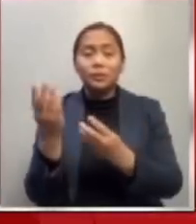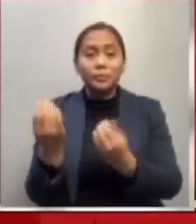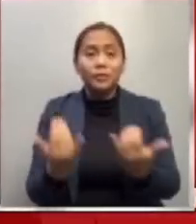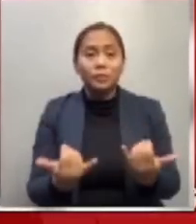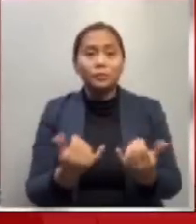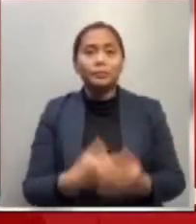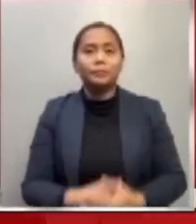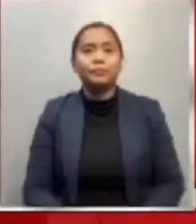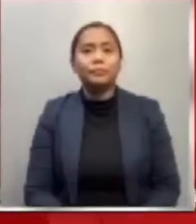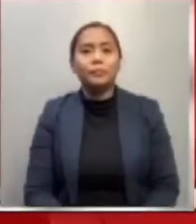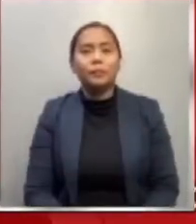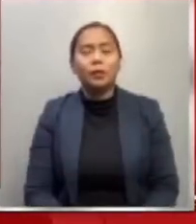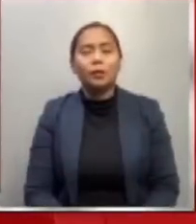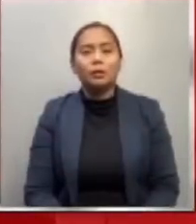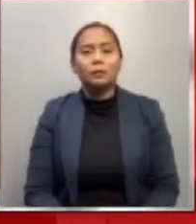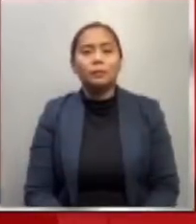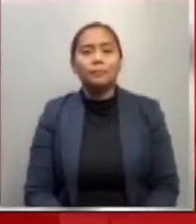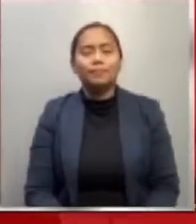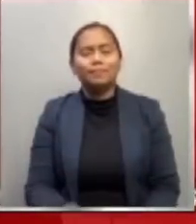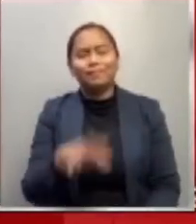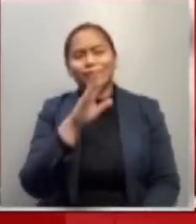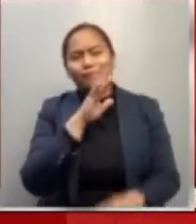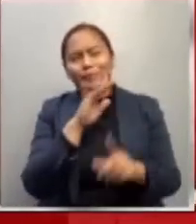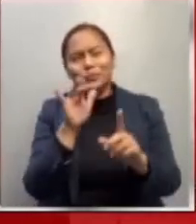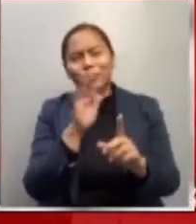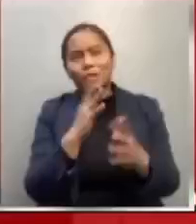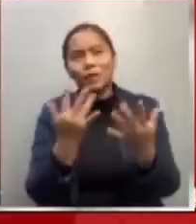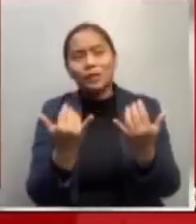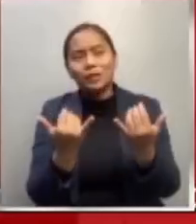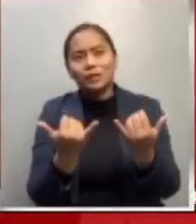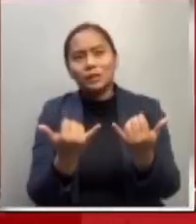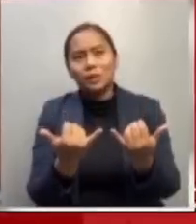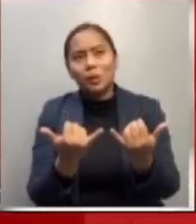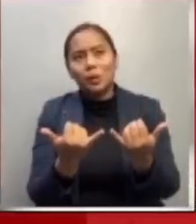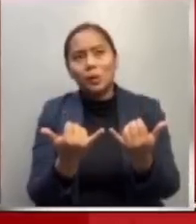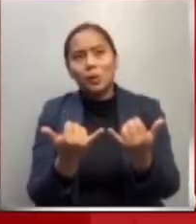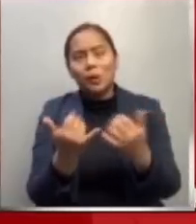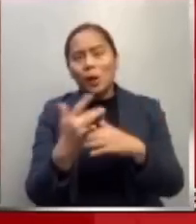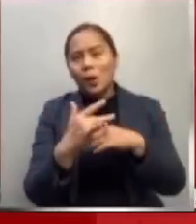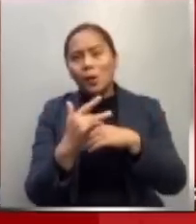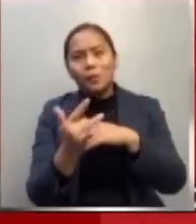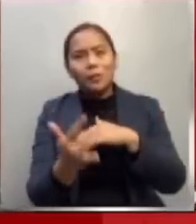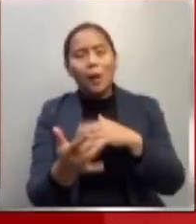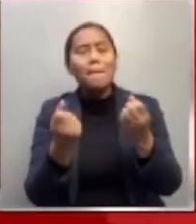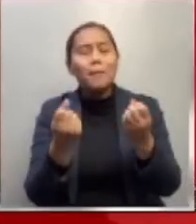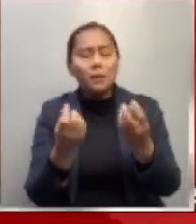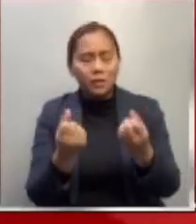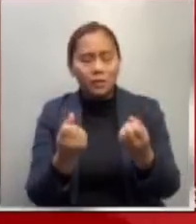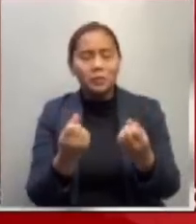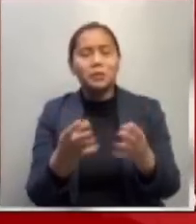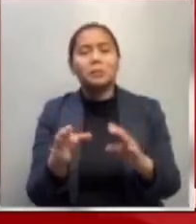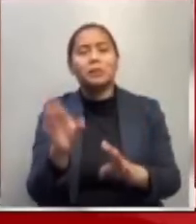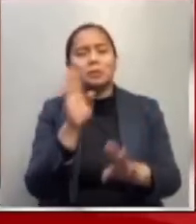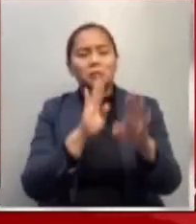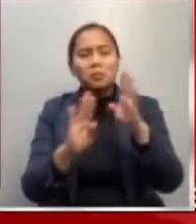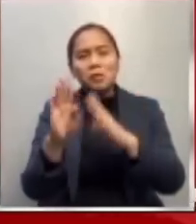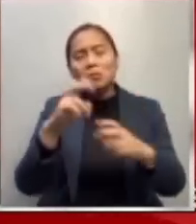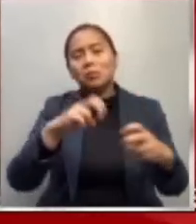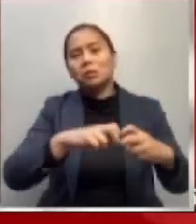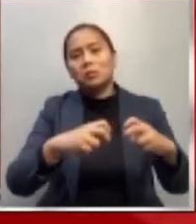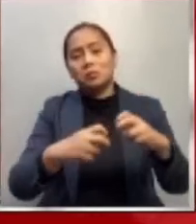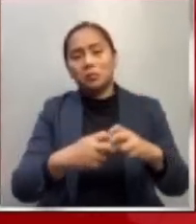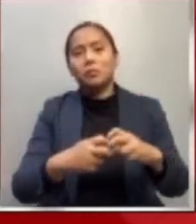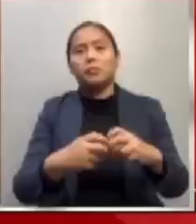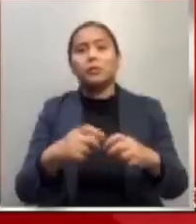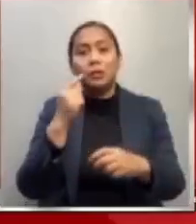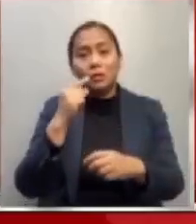Napapansin natin, Vicky, na maaga pa lang ang dami-dami ng mga aberyang nire-report dito sa COMELEC. At